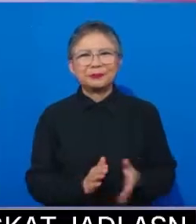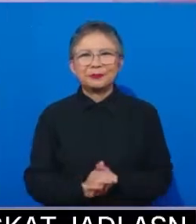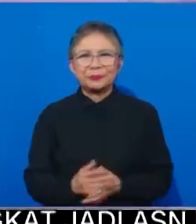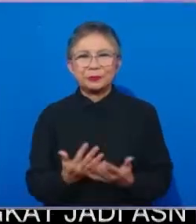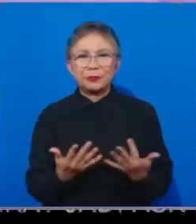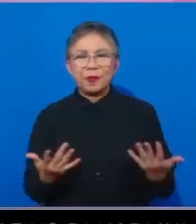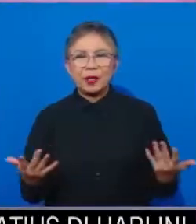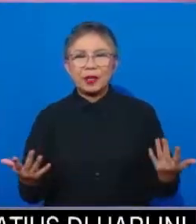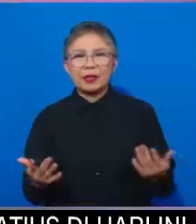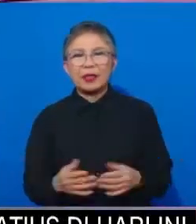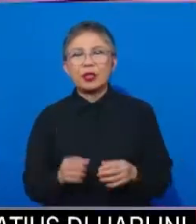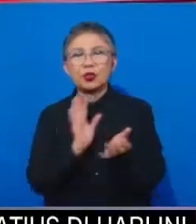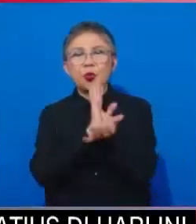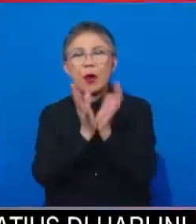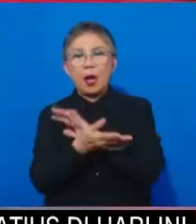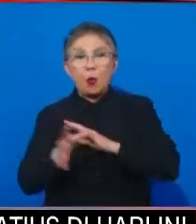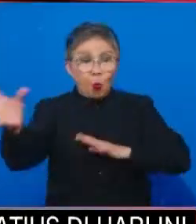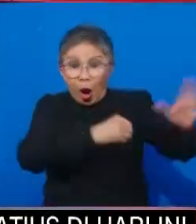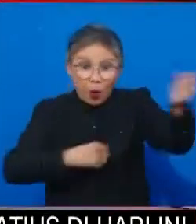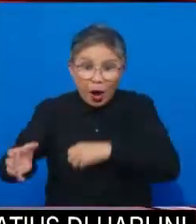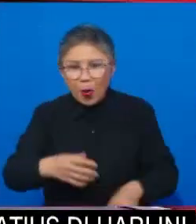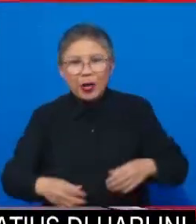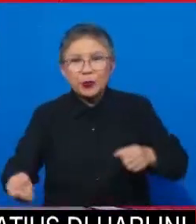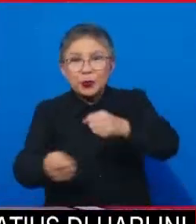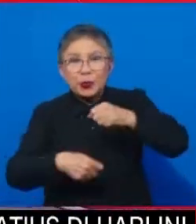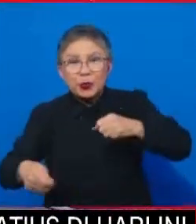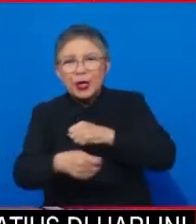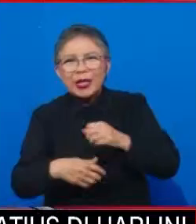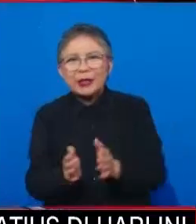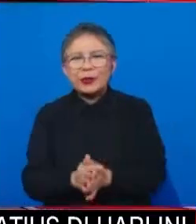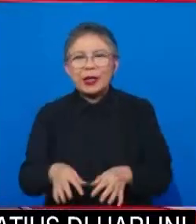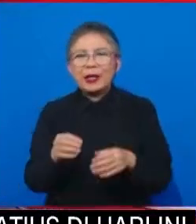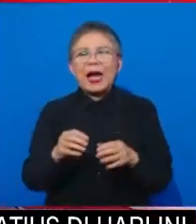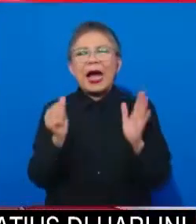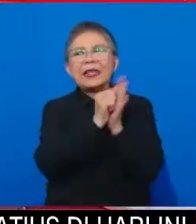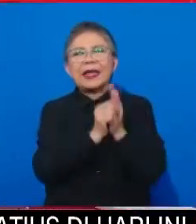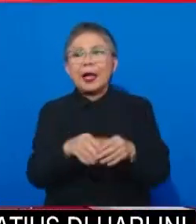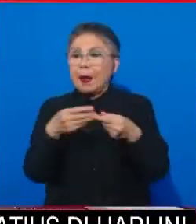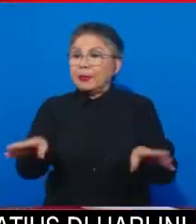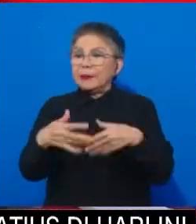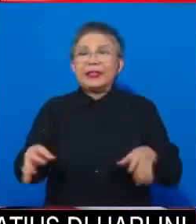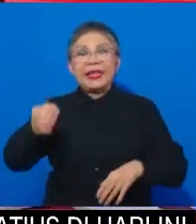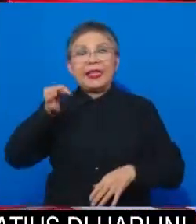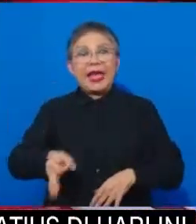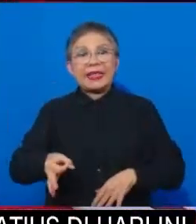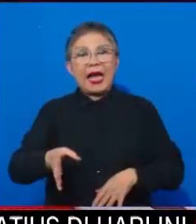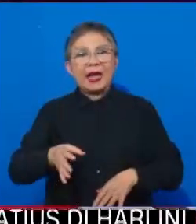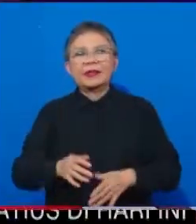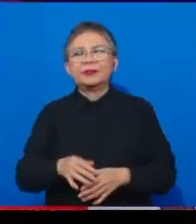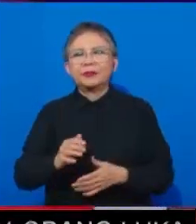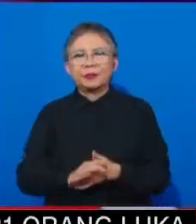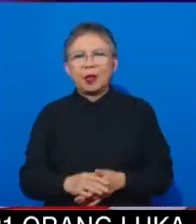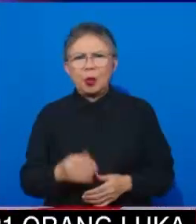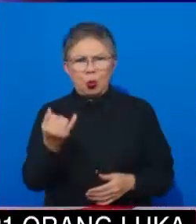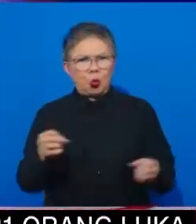Warga di Dukuh Pakis Surabaya berebut gunungan berupa hasil bumi dalam ritual bersih desa pada Minggu siang. Rebutan gunungan sempat diwarnai kericuhan